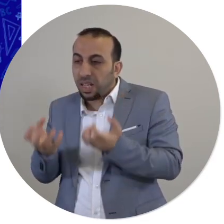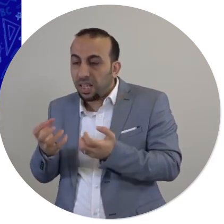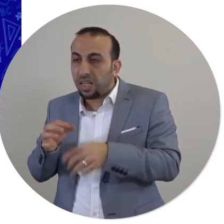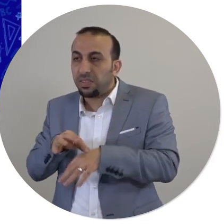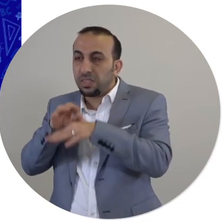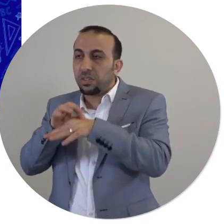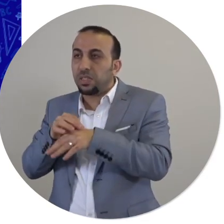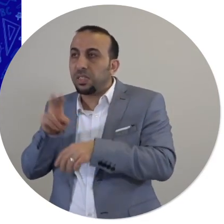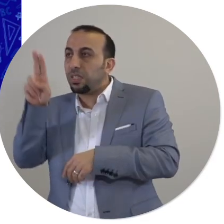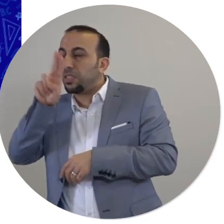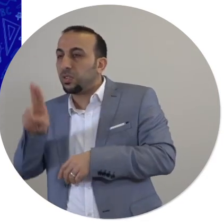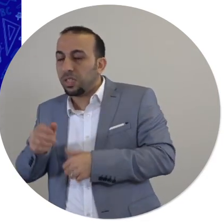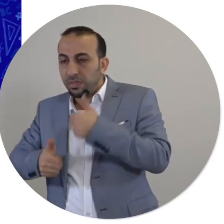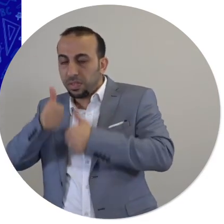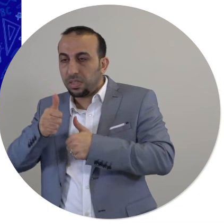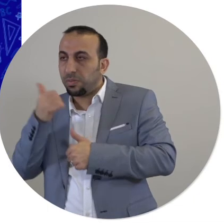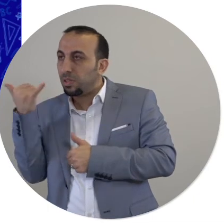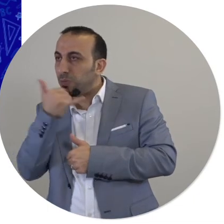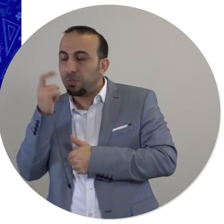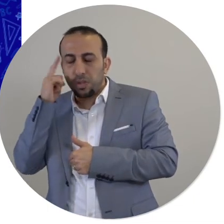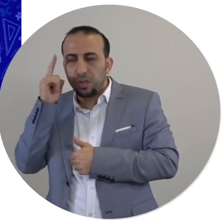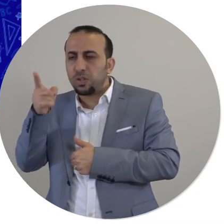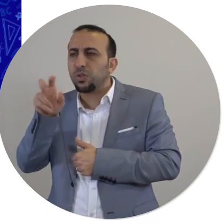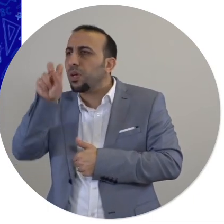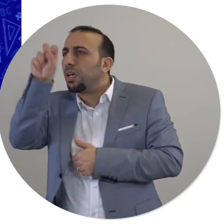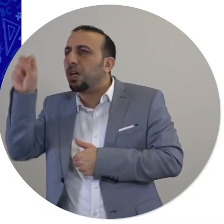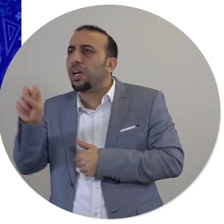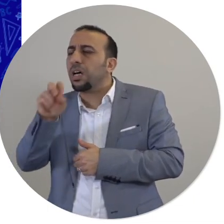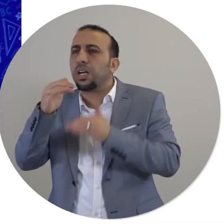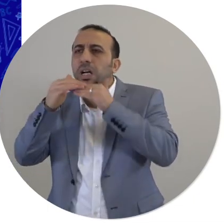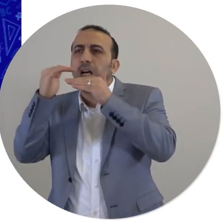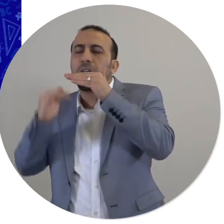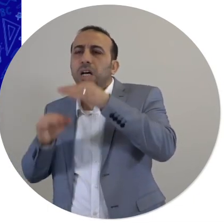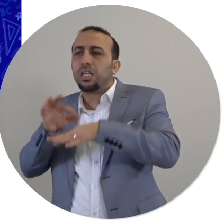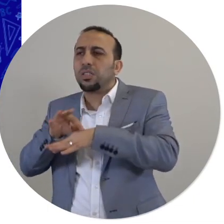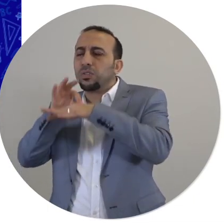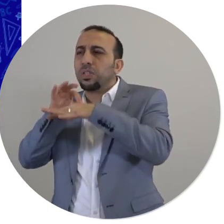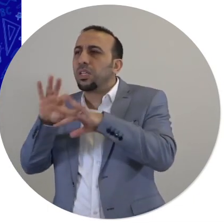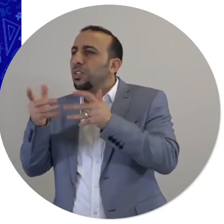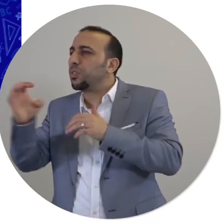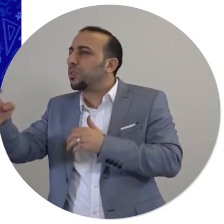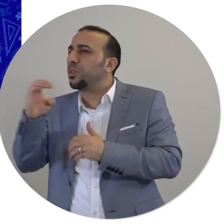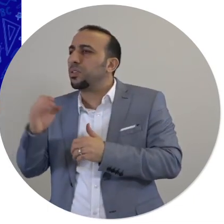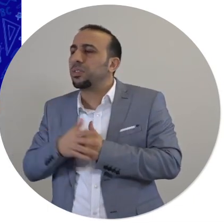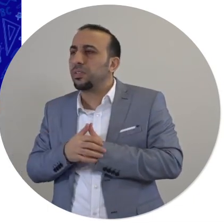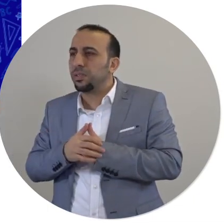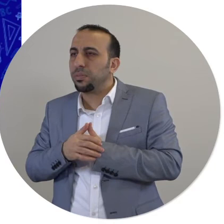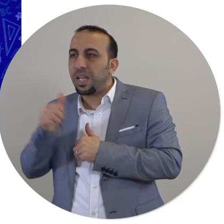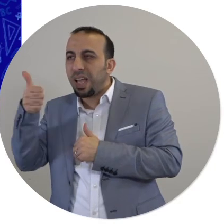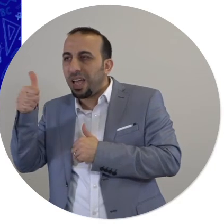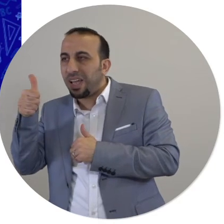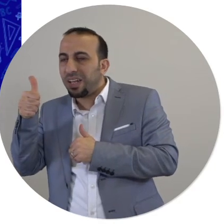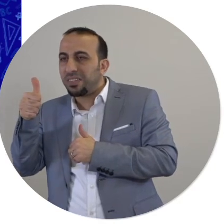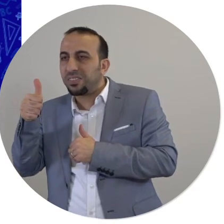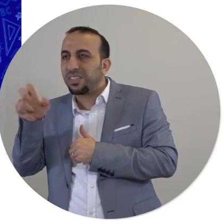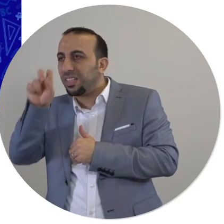طريقة ممكن السؤال في الاختبار، القارة الأقل سكانا يمثلها الحرف، طبعا مثل ما ذكرنا قبل شوي بأنها هي قارة